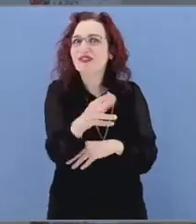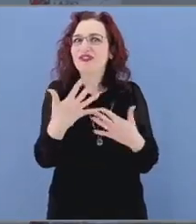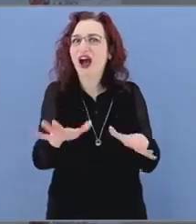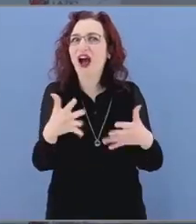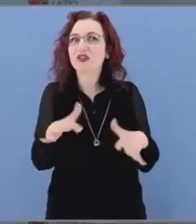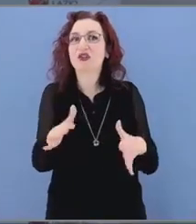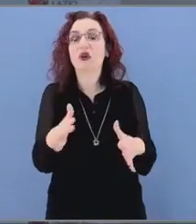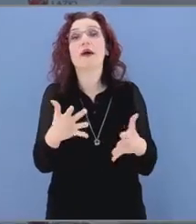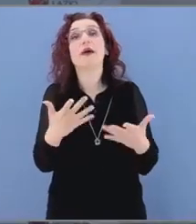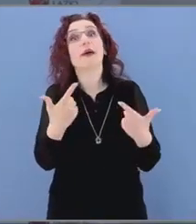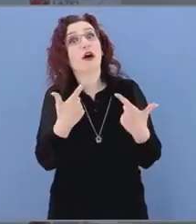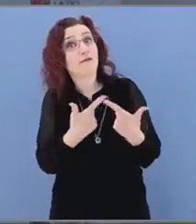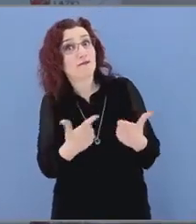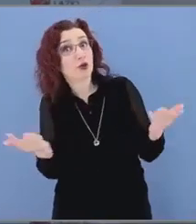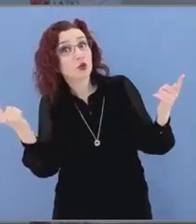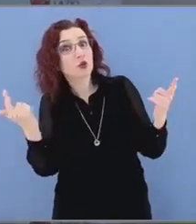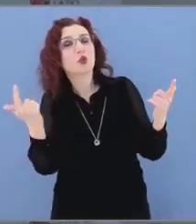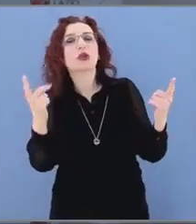privati,